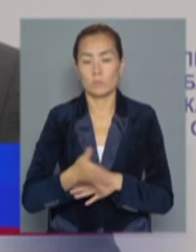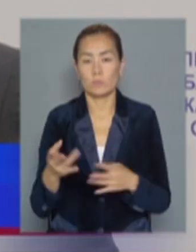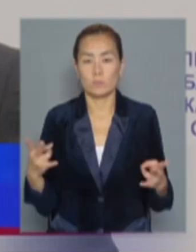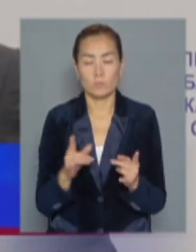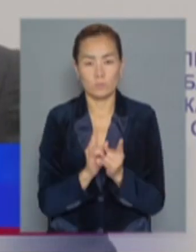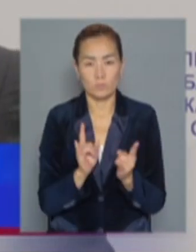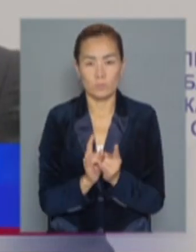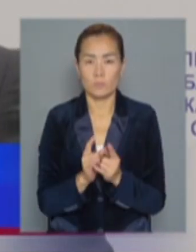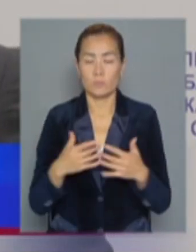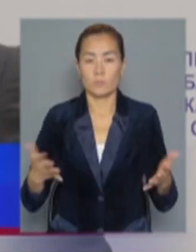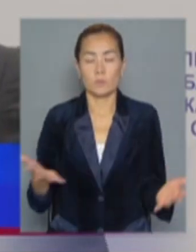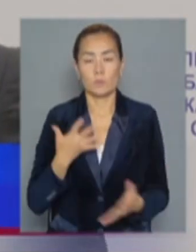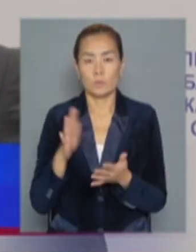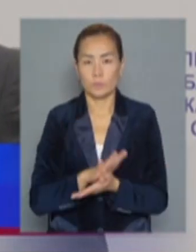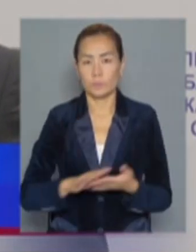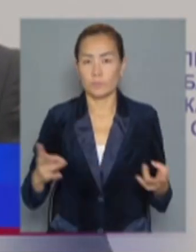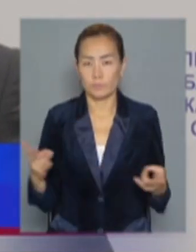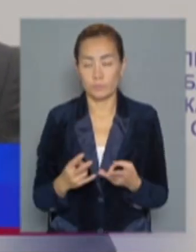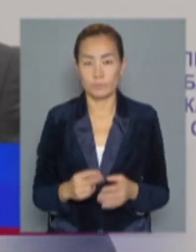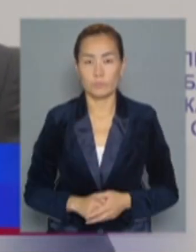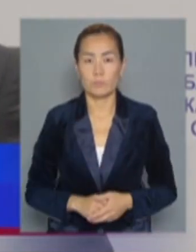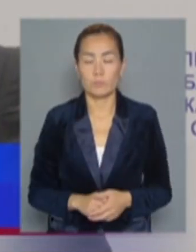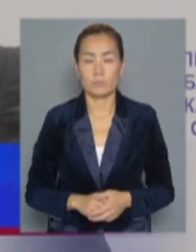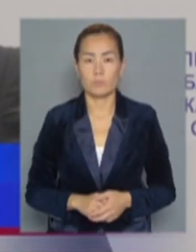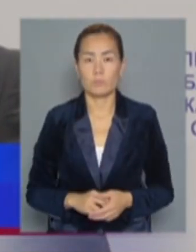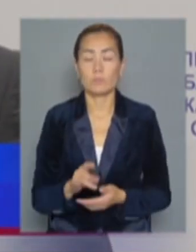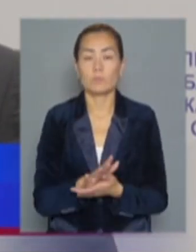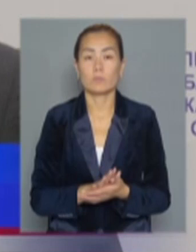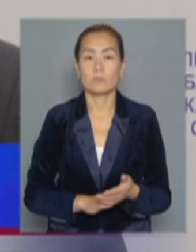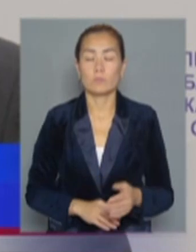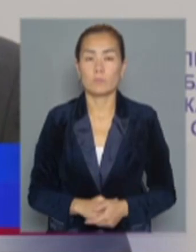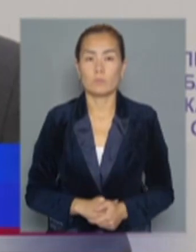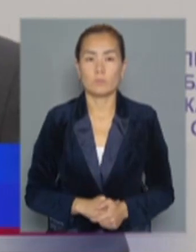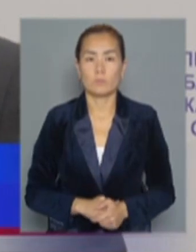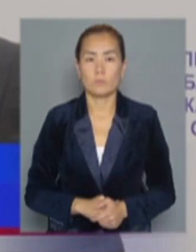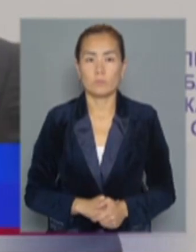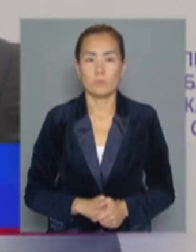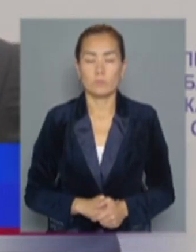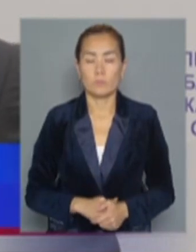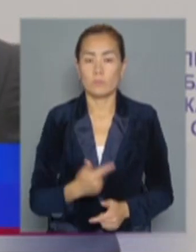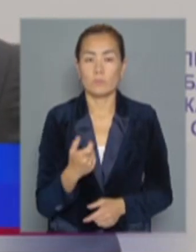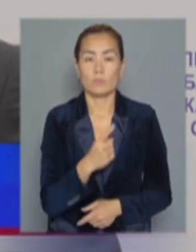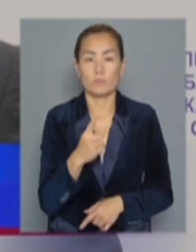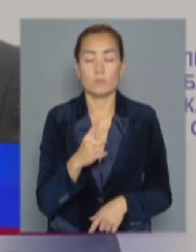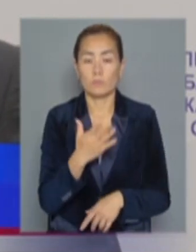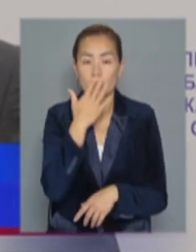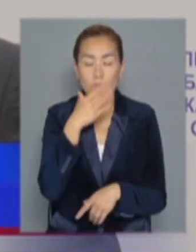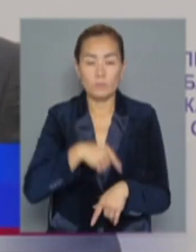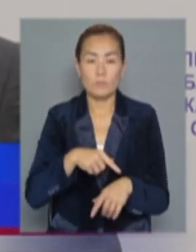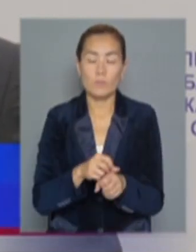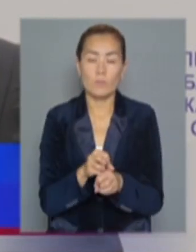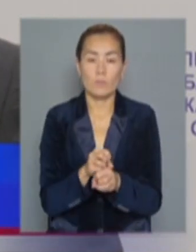бөлмеге адамдардың кірмеуі тиіс. Апаттық қызмет келгеннен кейін, манағы утечканы тапқаннан кейін,